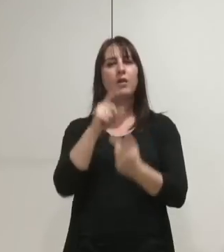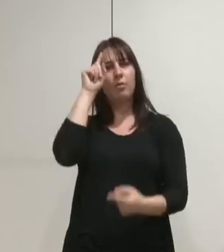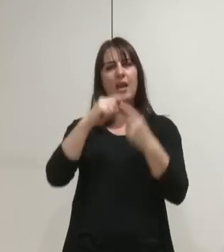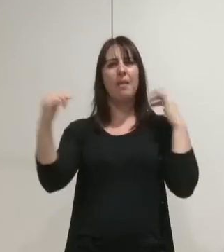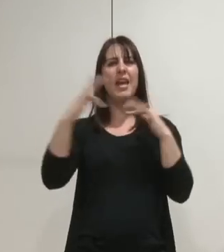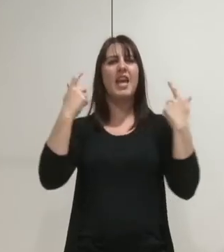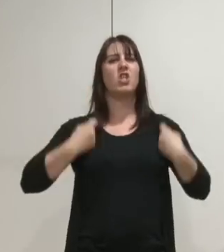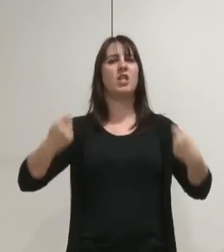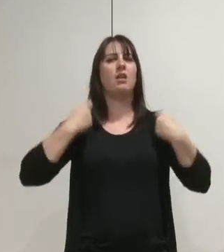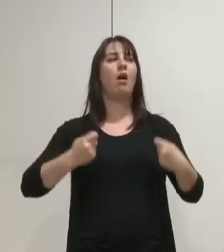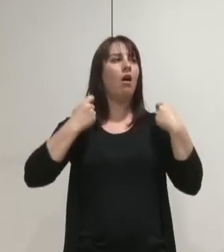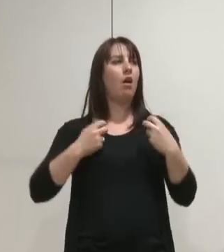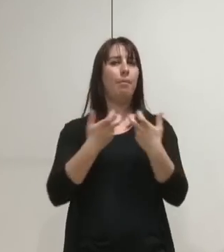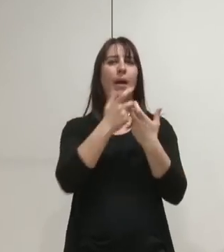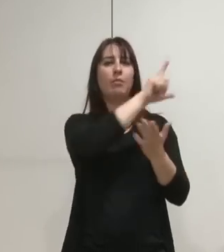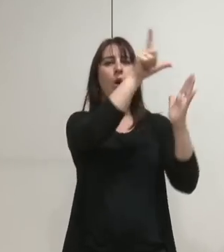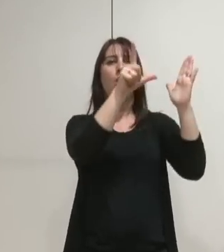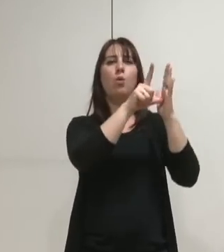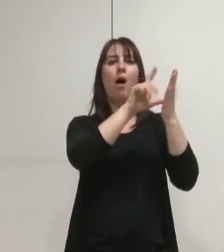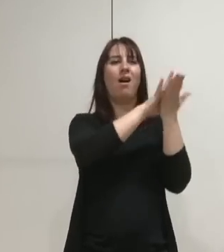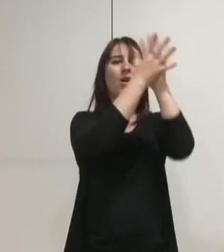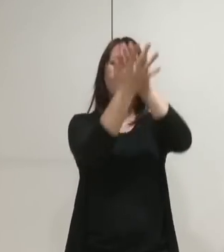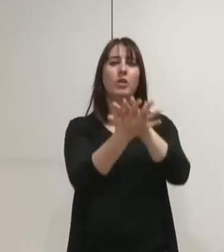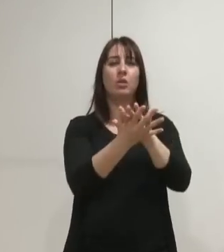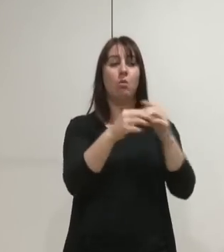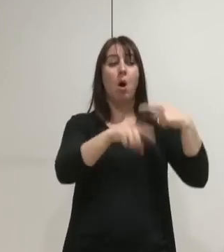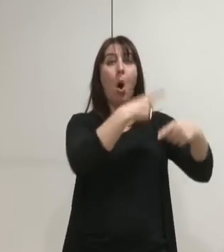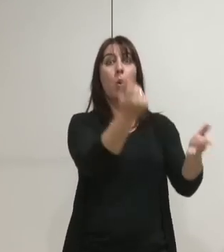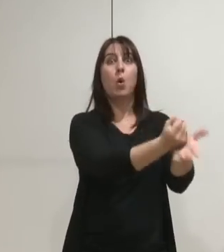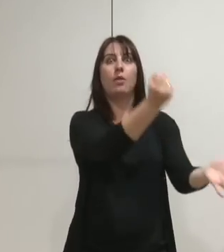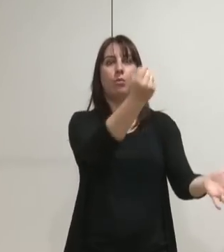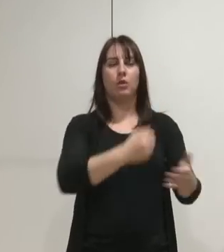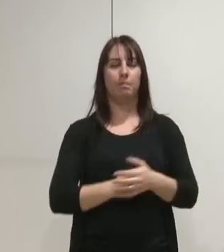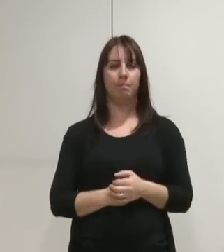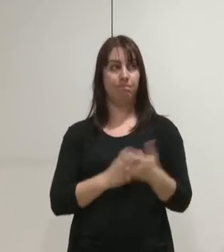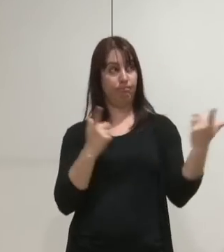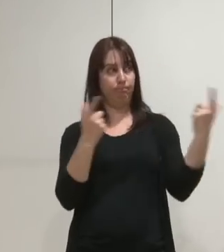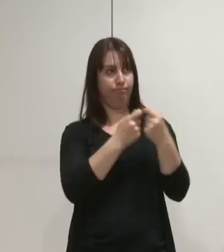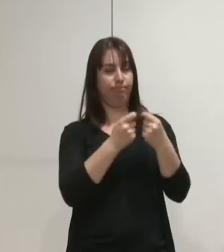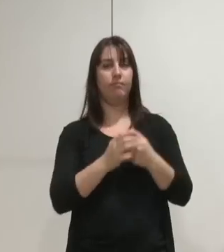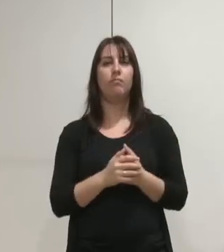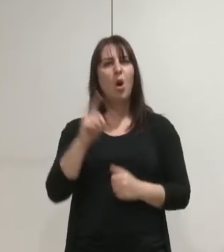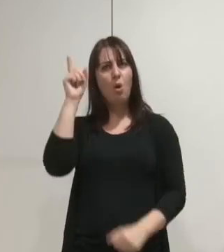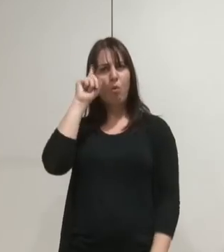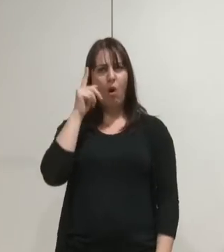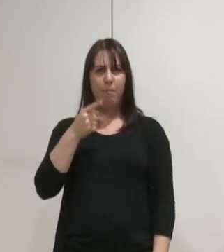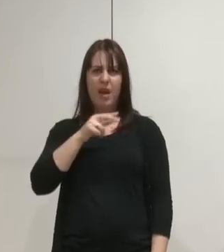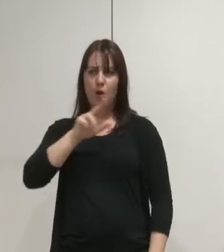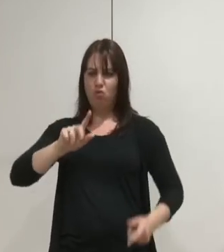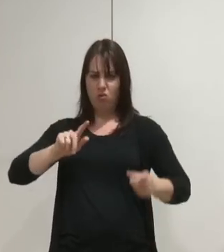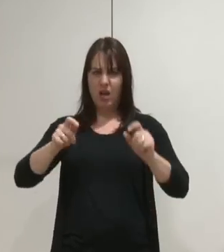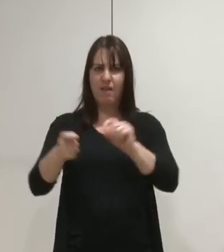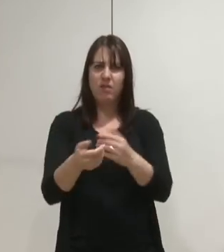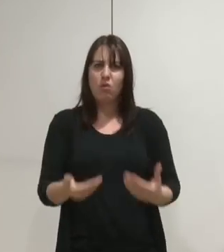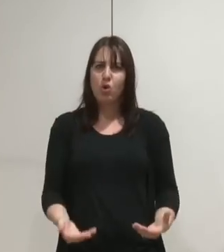énergétiques comme le prévoit la loi sur la transition énergétique qui est en cours d'adoption pourquoi réviser le PLU aujourd'hui